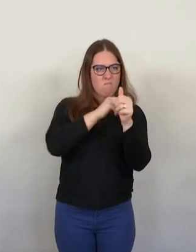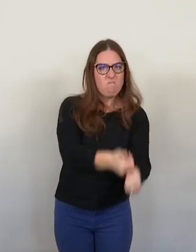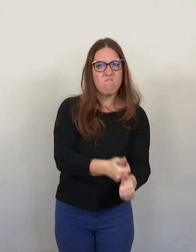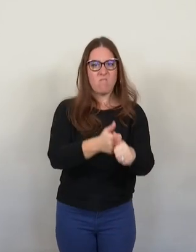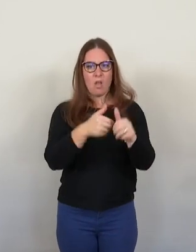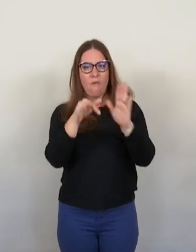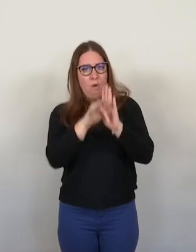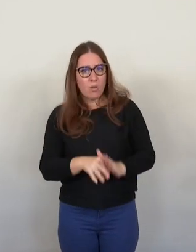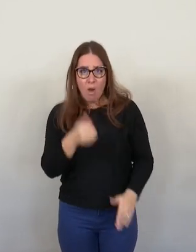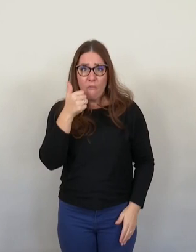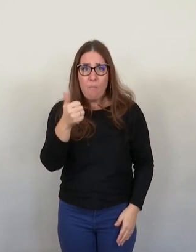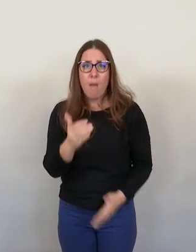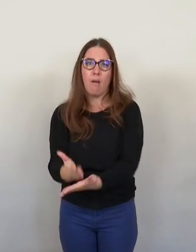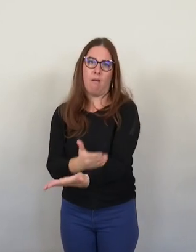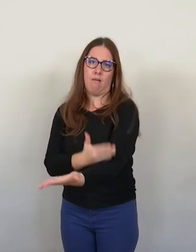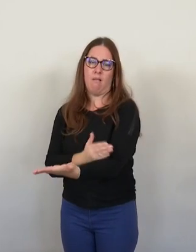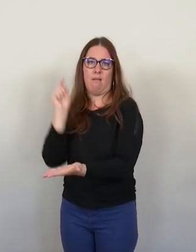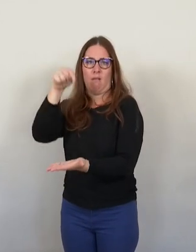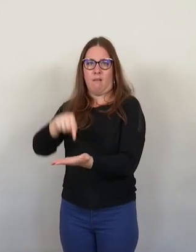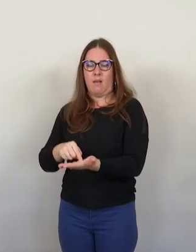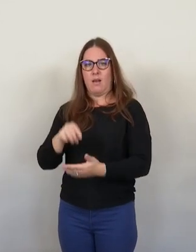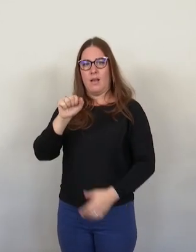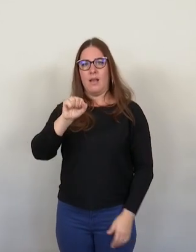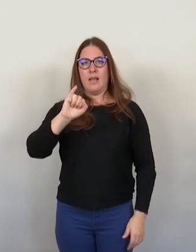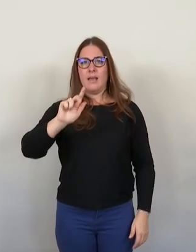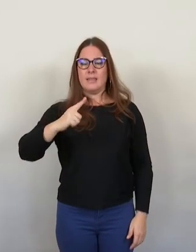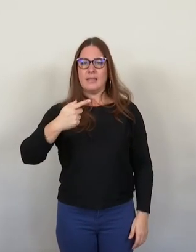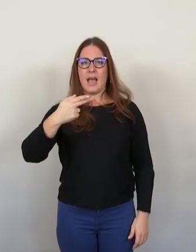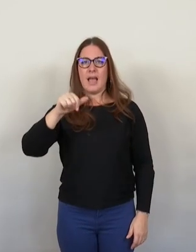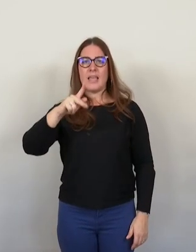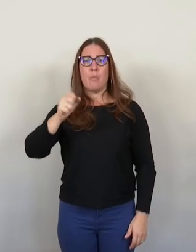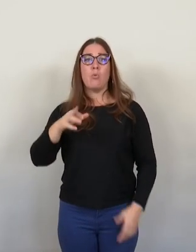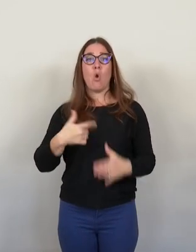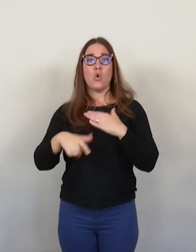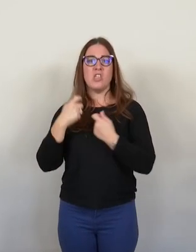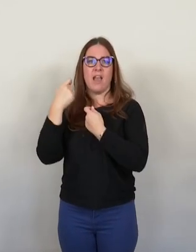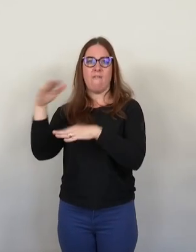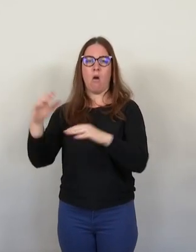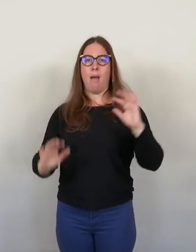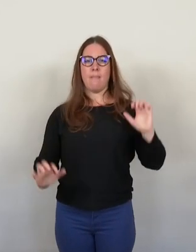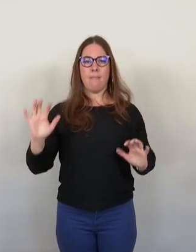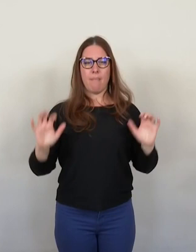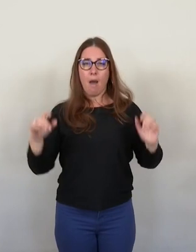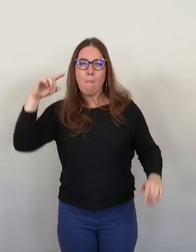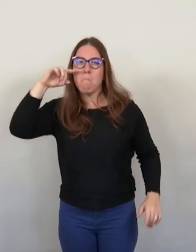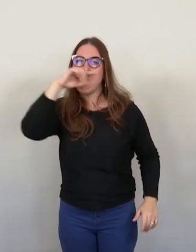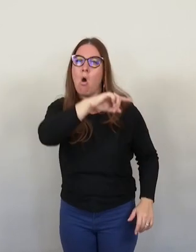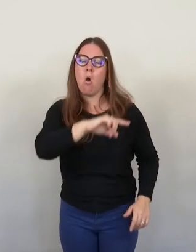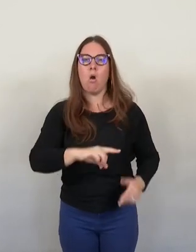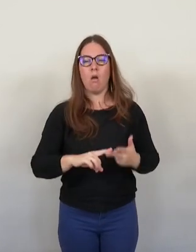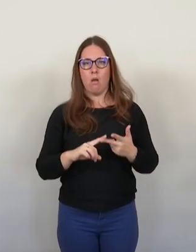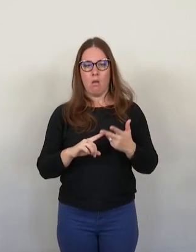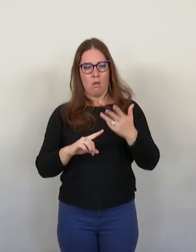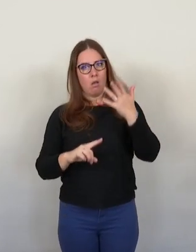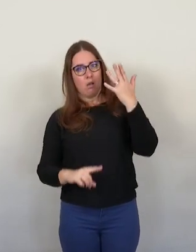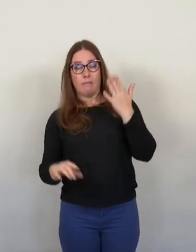que vous êtes vous-même actionnaire d'une société basée à Singapour qui vend des logiciels à ces mêmes banques vous mentez à à nouveau au fond